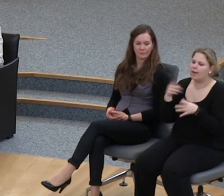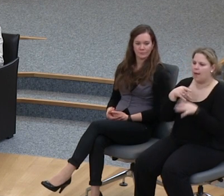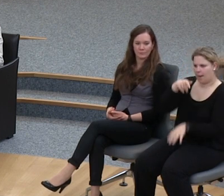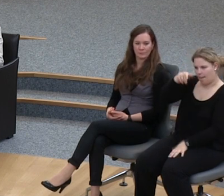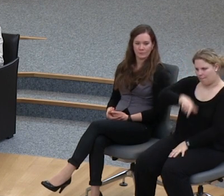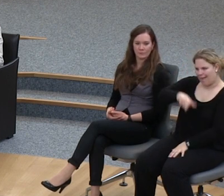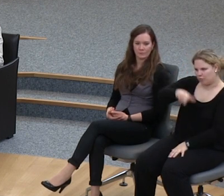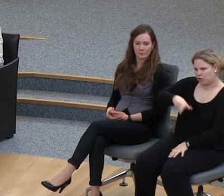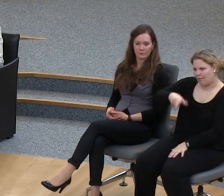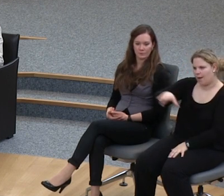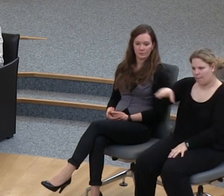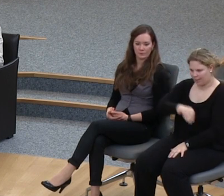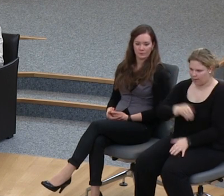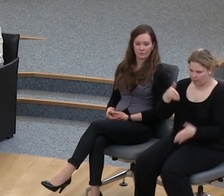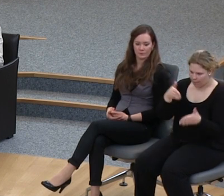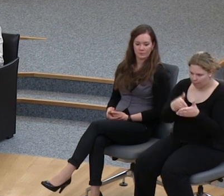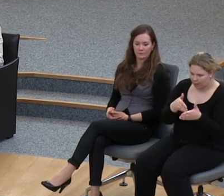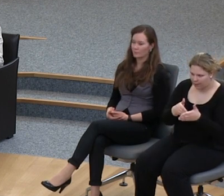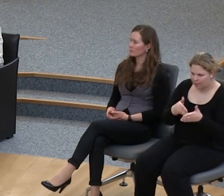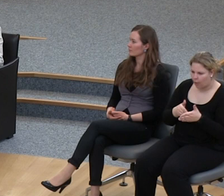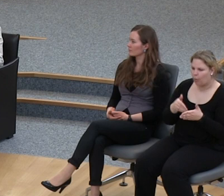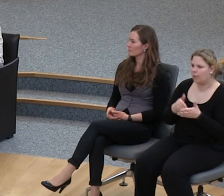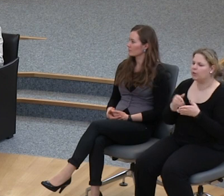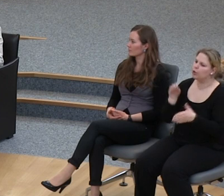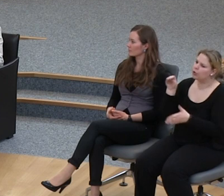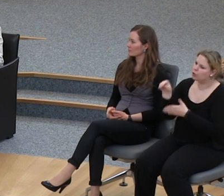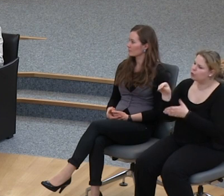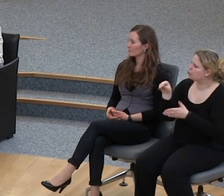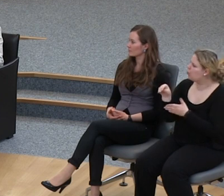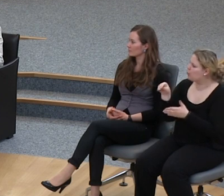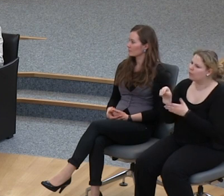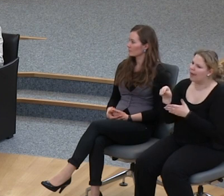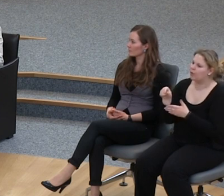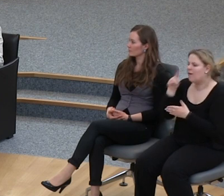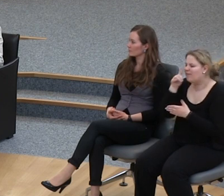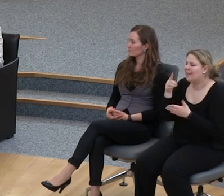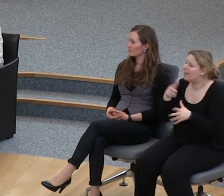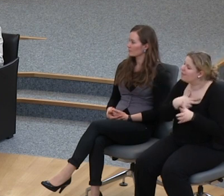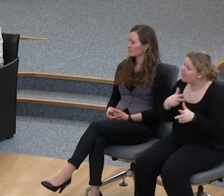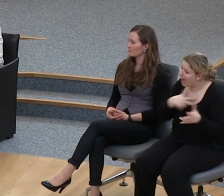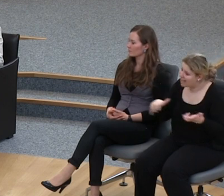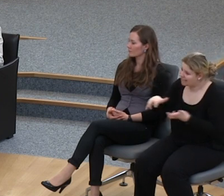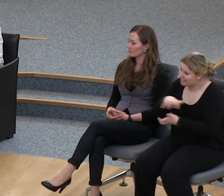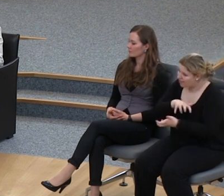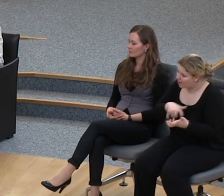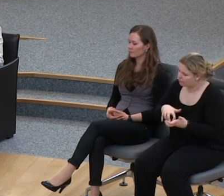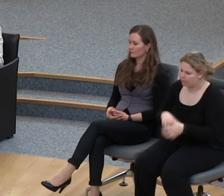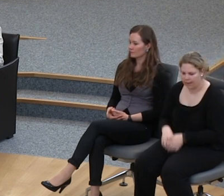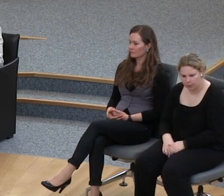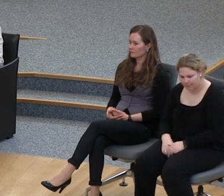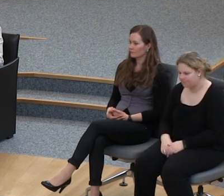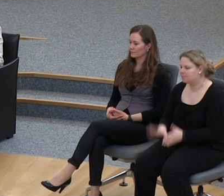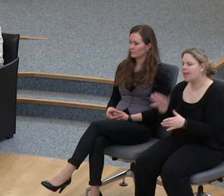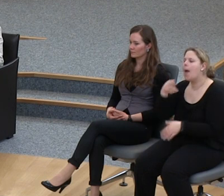immer eine drohende Katastrophe, wenn wir ins Krankenhaus müssen, weil die Akutkrankenhäuser sind